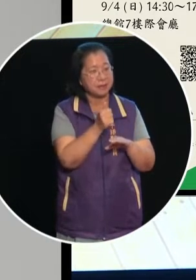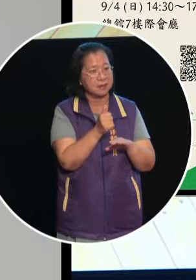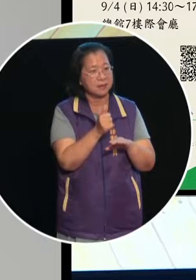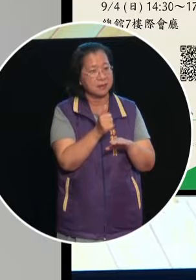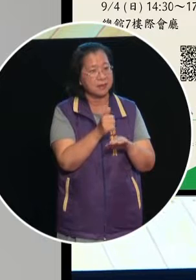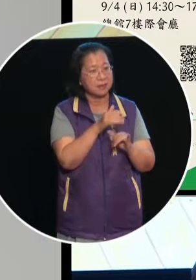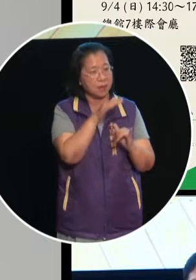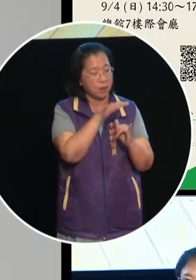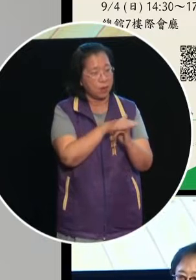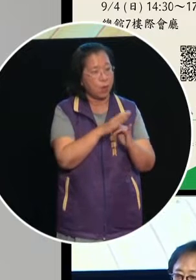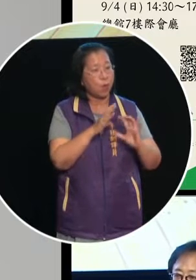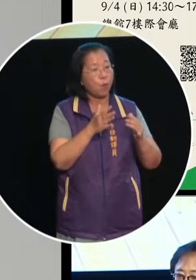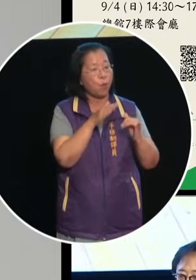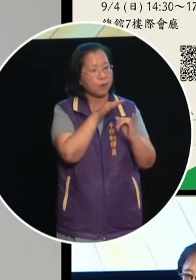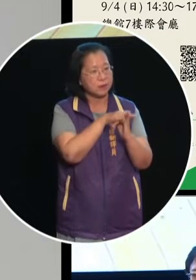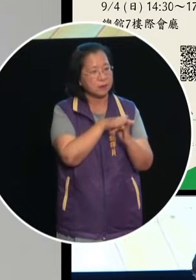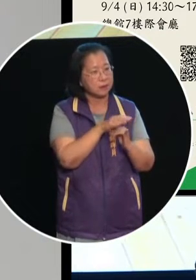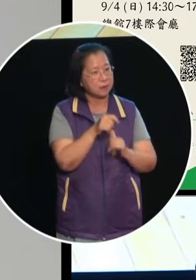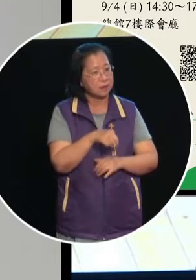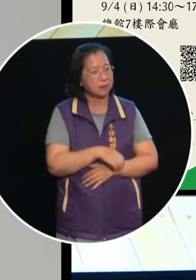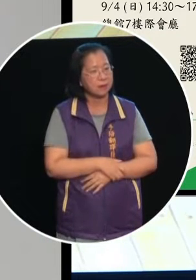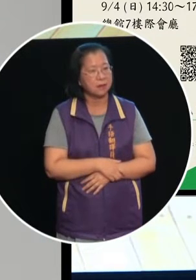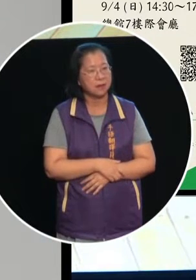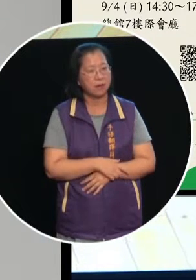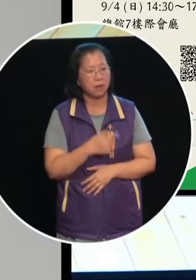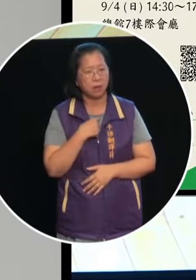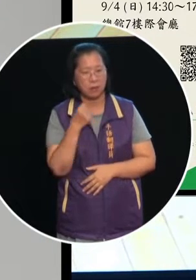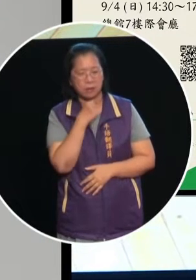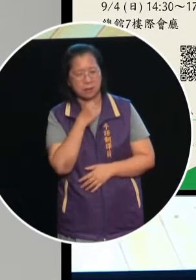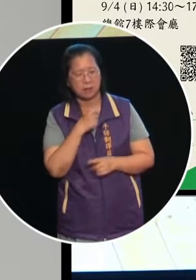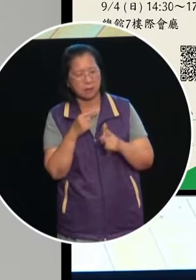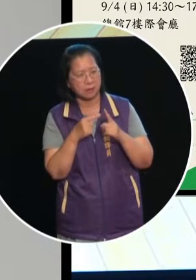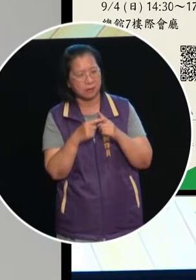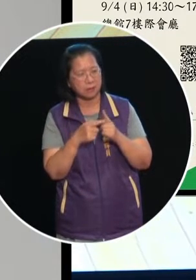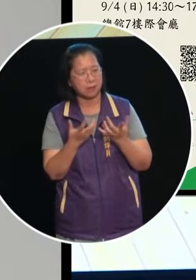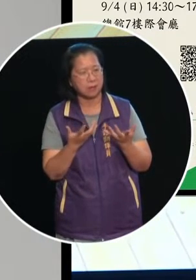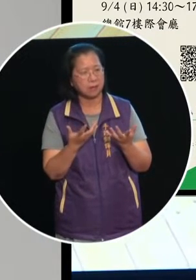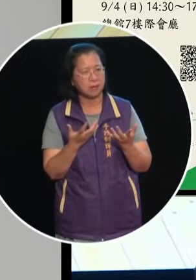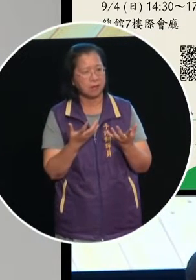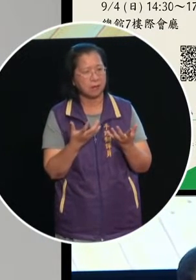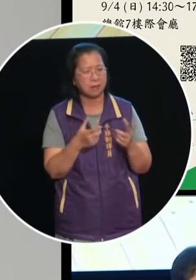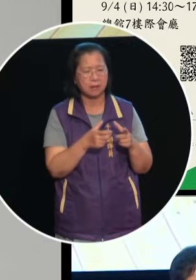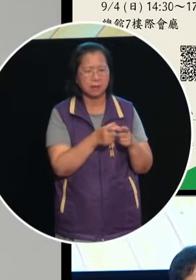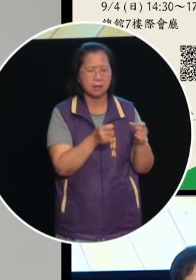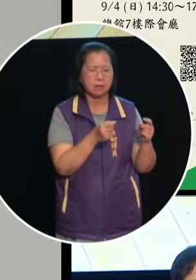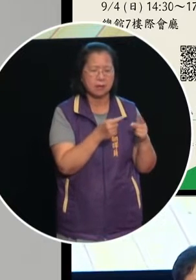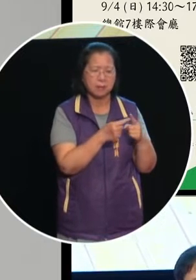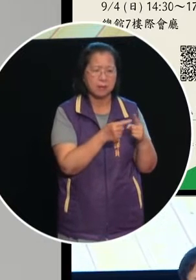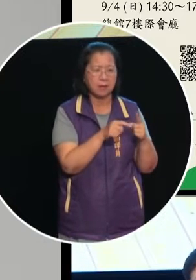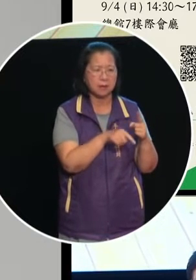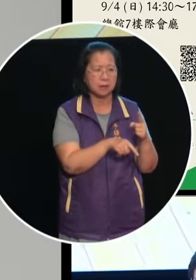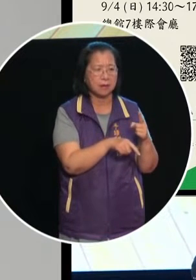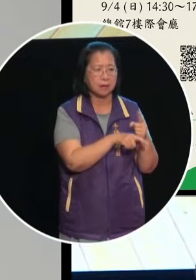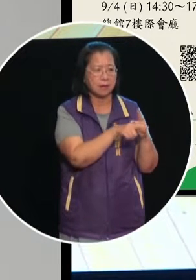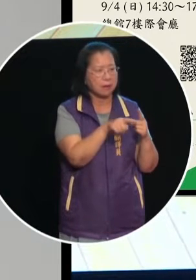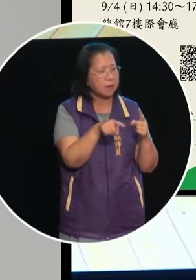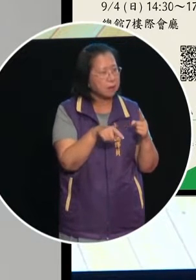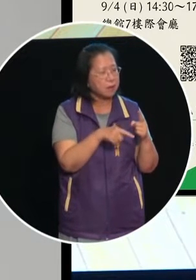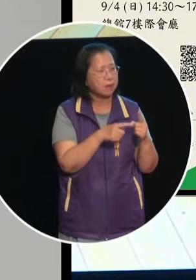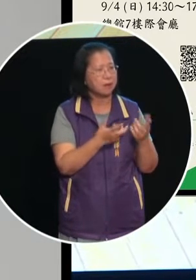个报道上面应该看到吧。我觉得台湾很多台湾人不可思议，日本人怎么会没有那么